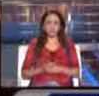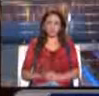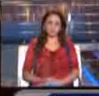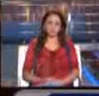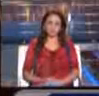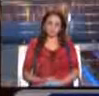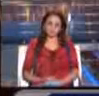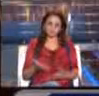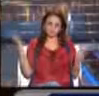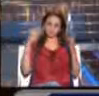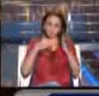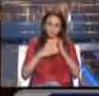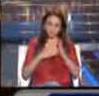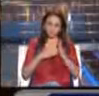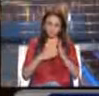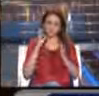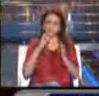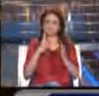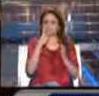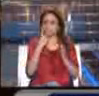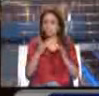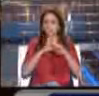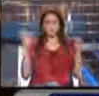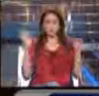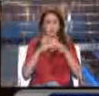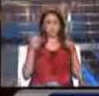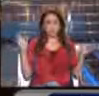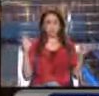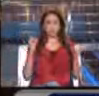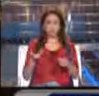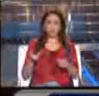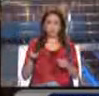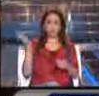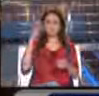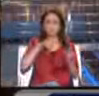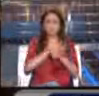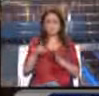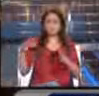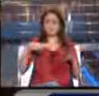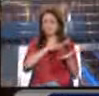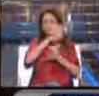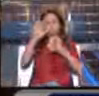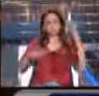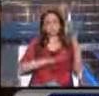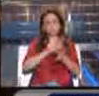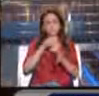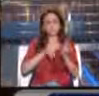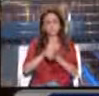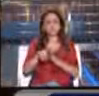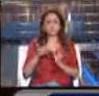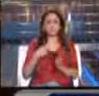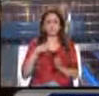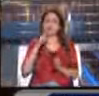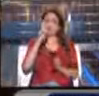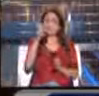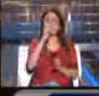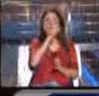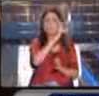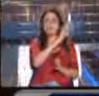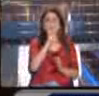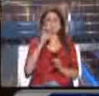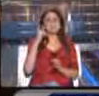ان لازم يبقى عندنا رؤيه للموضوع ده، لان الموضوع ده ممكن تحصل فتنه كبيره جدا، وانا بقولها في كل حته واتمنى الناس